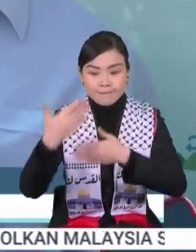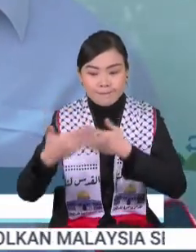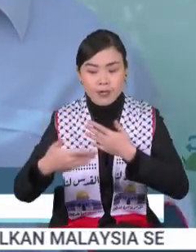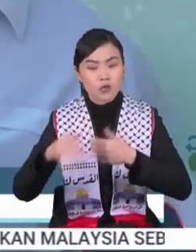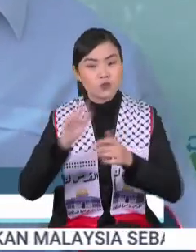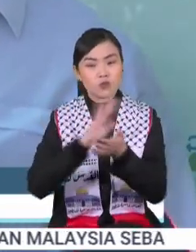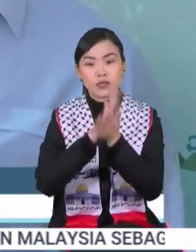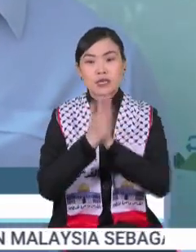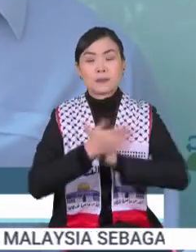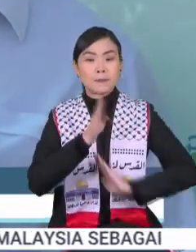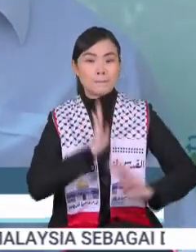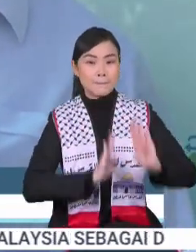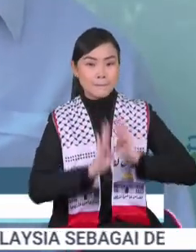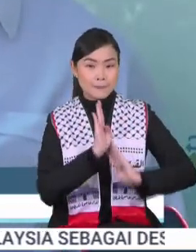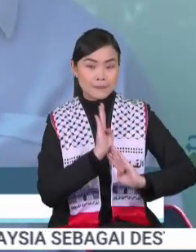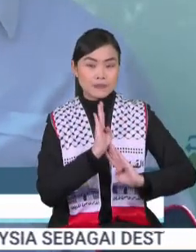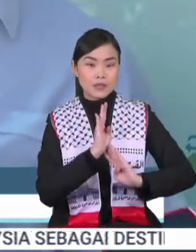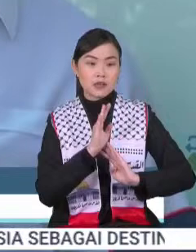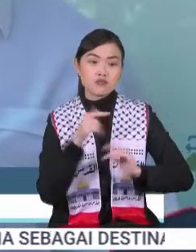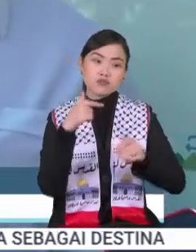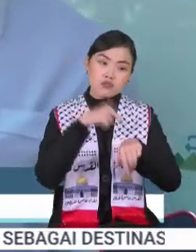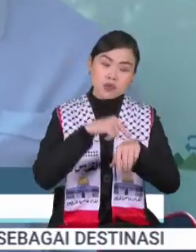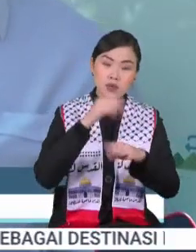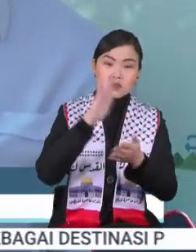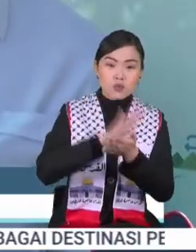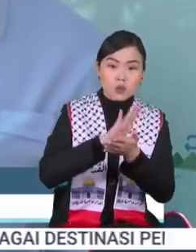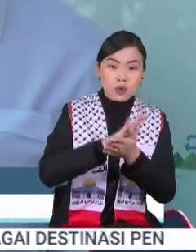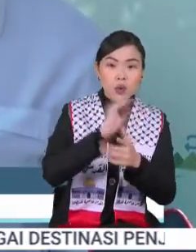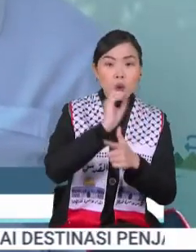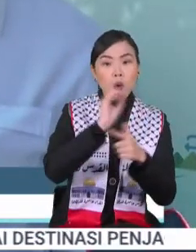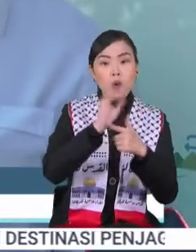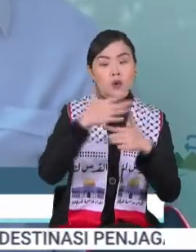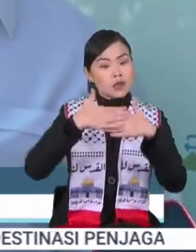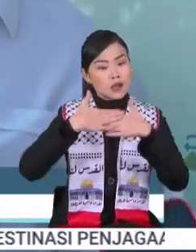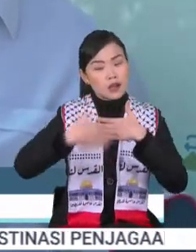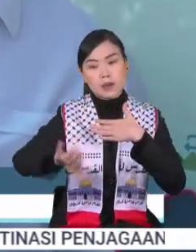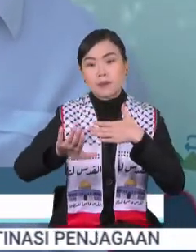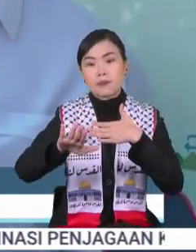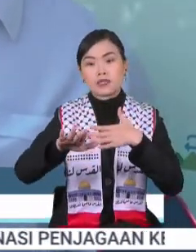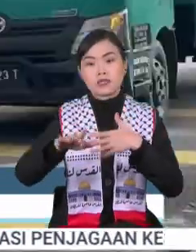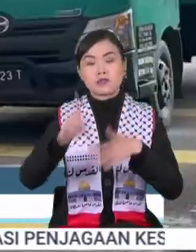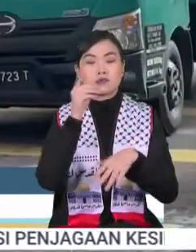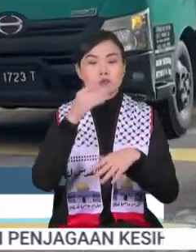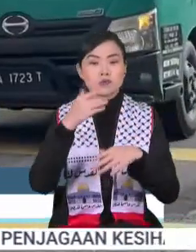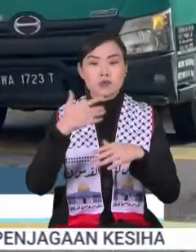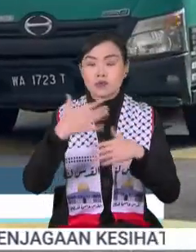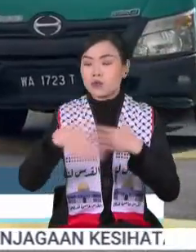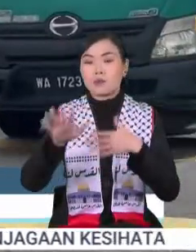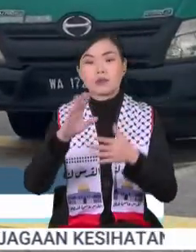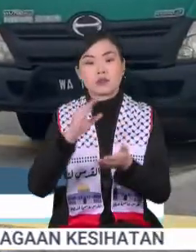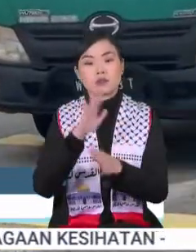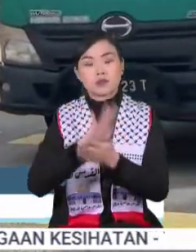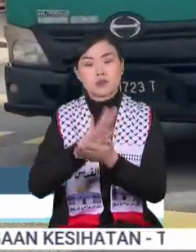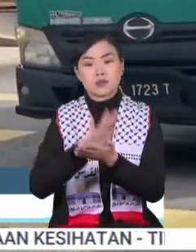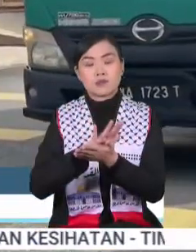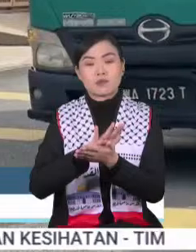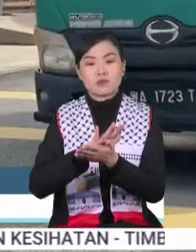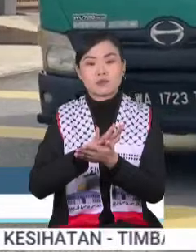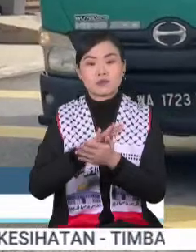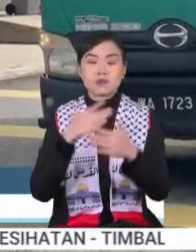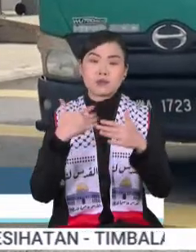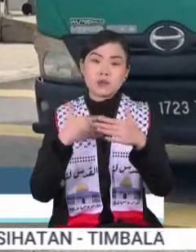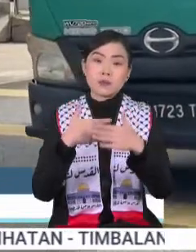selepas mereka ataupun semasa sekolah ataupun lepas mereka menjadi dewasa hampir